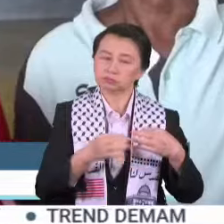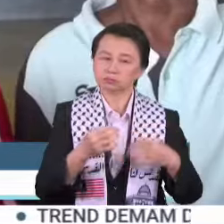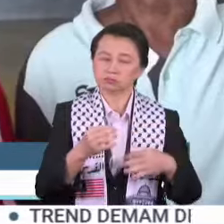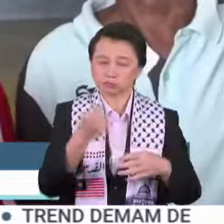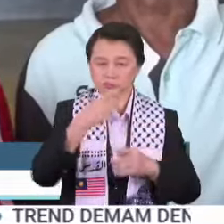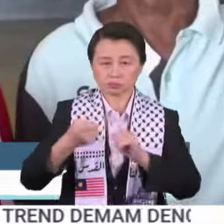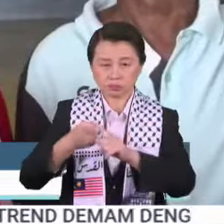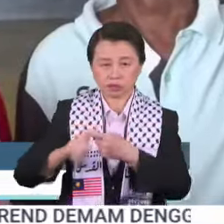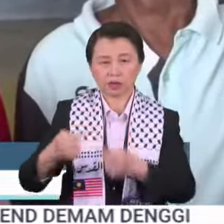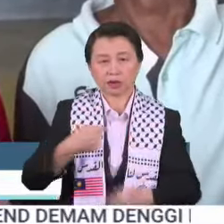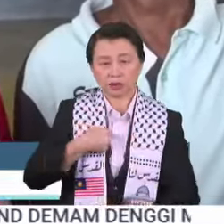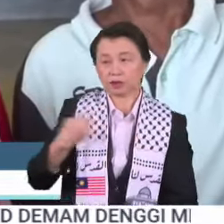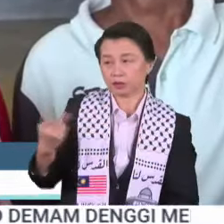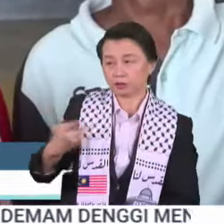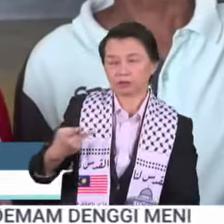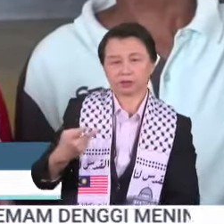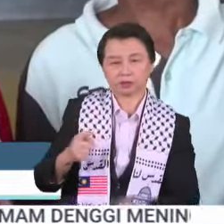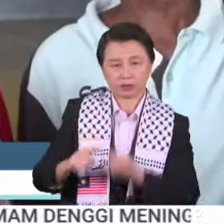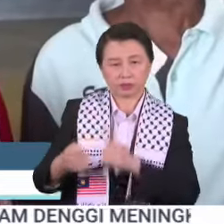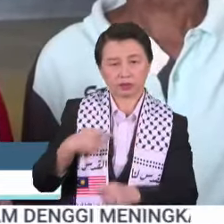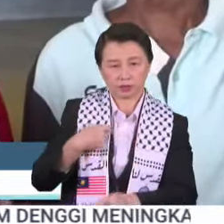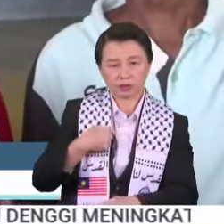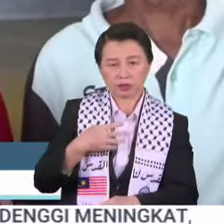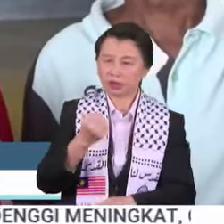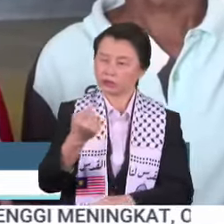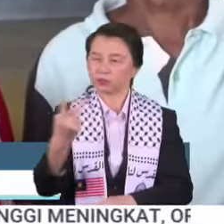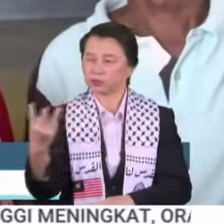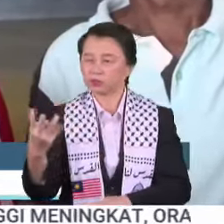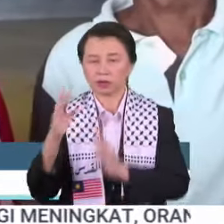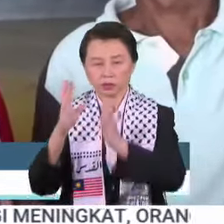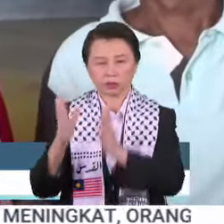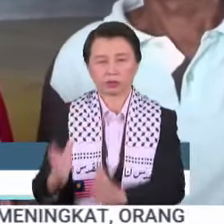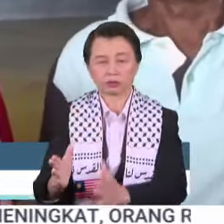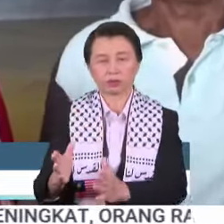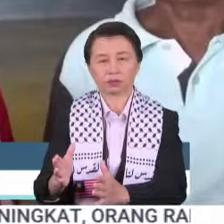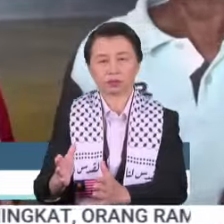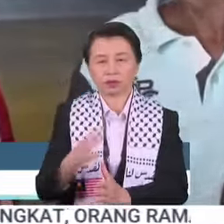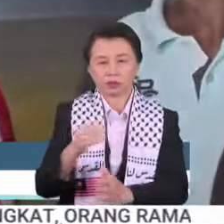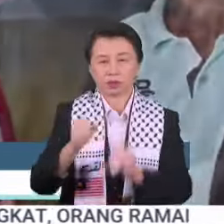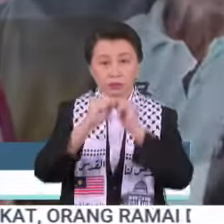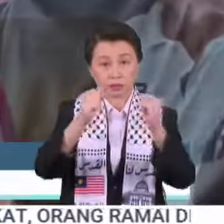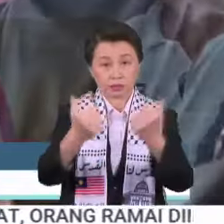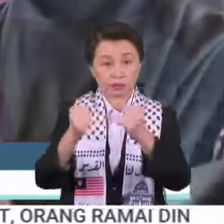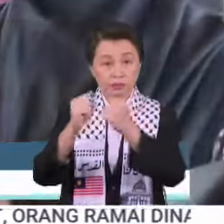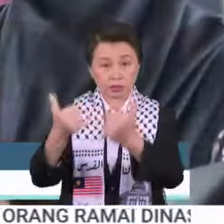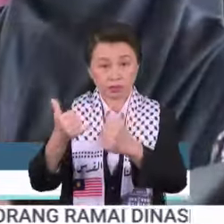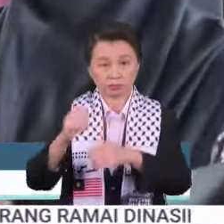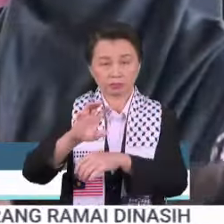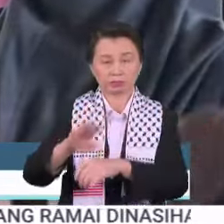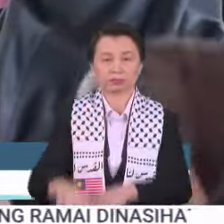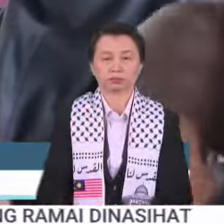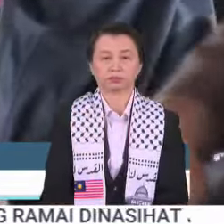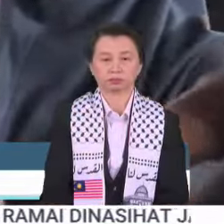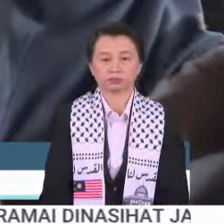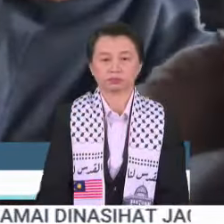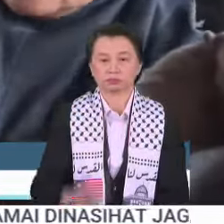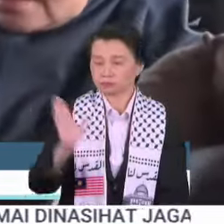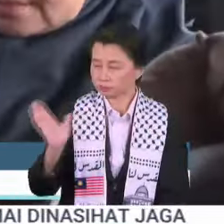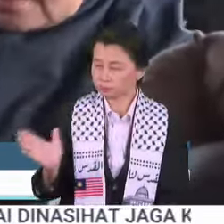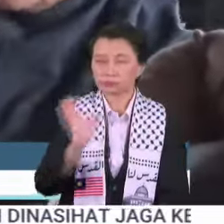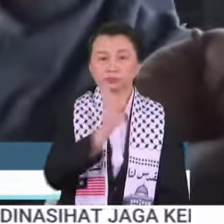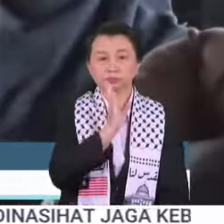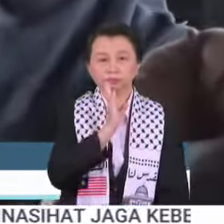daripada rakan-rakan saya, beberapa individu dan juga syarikat-syarikat pertubuhan. Beliau